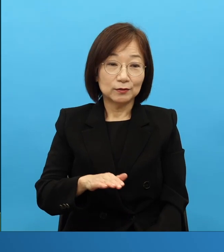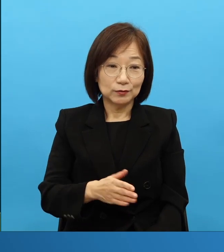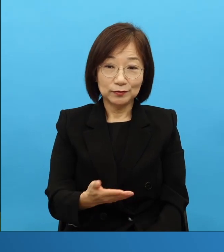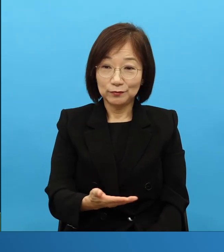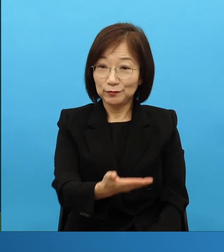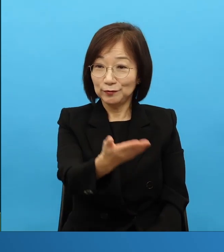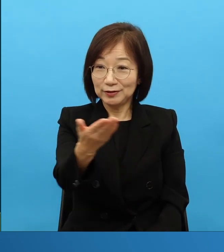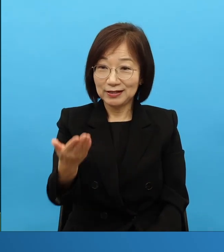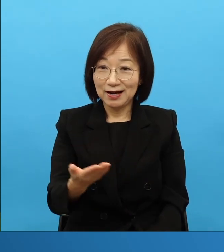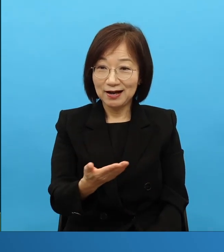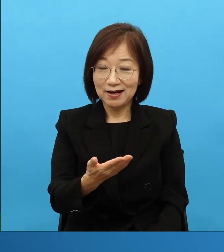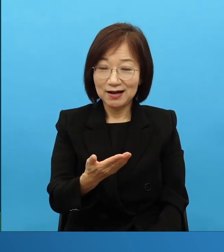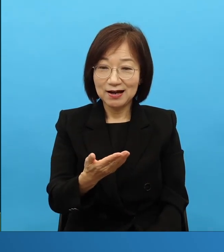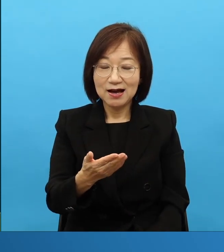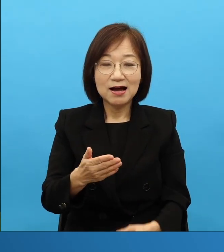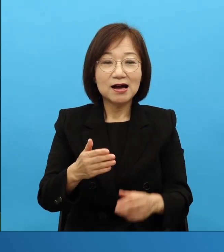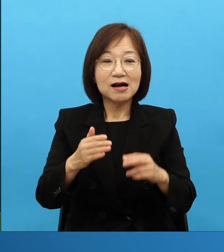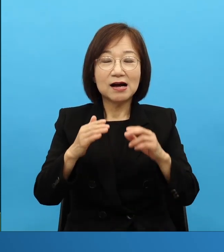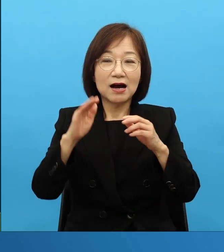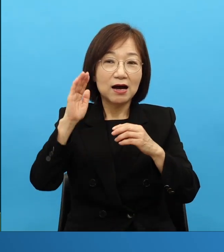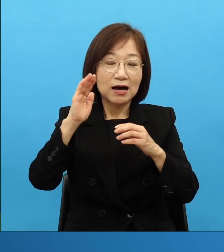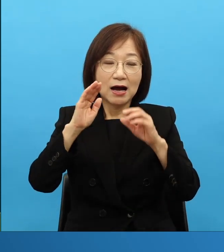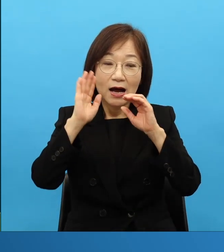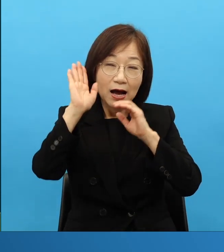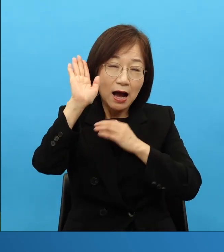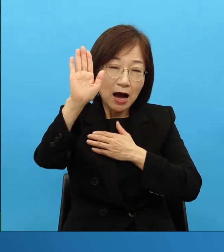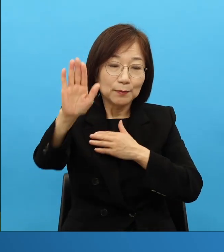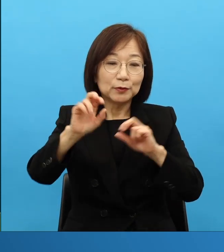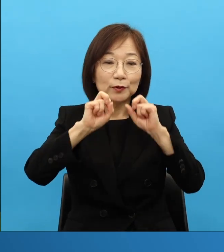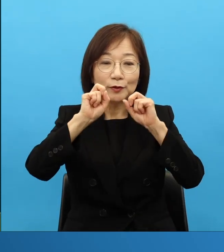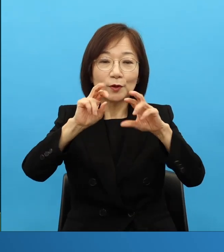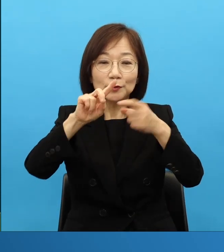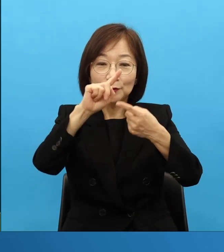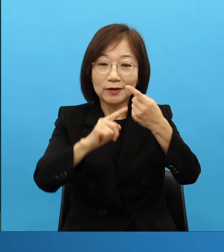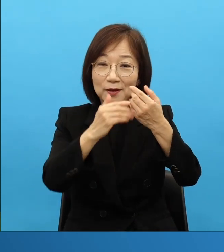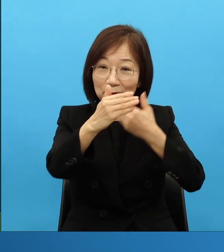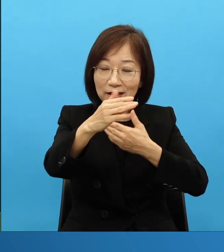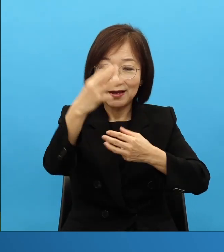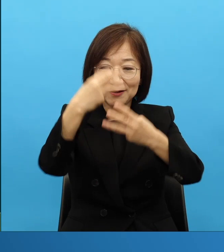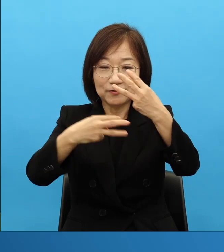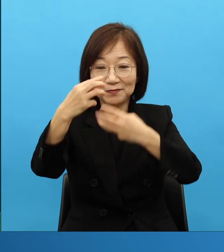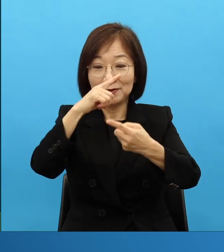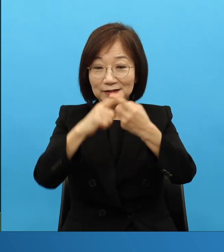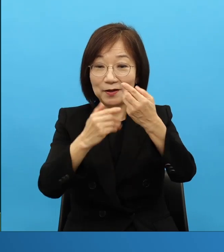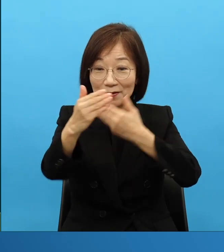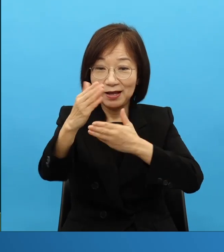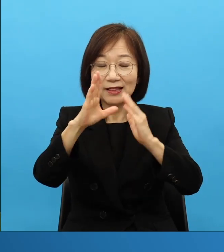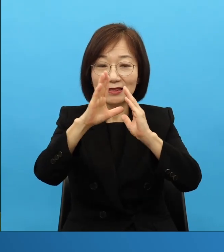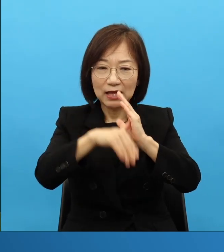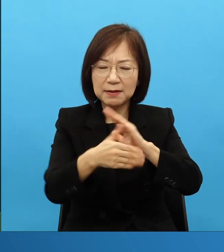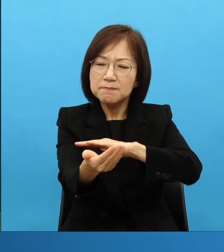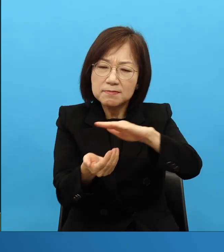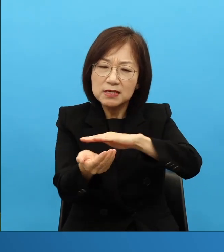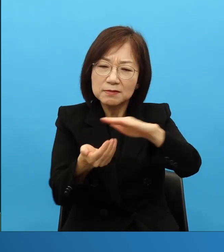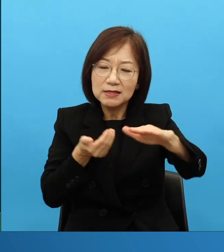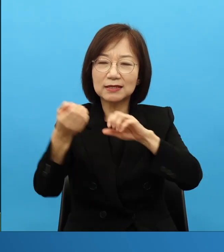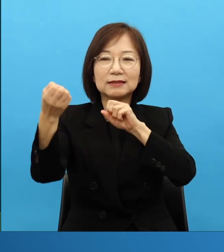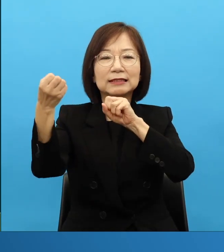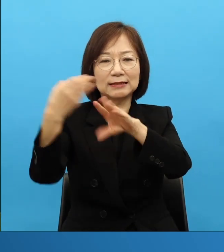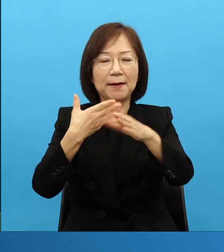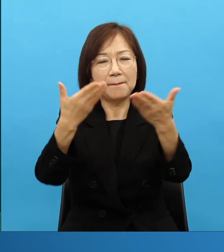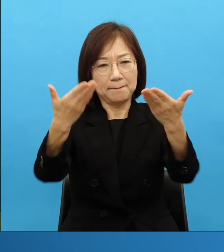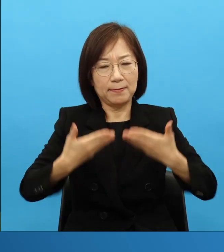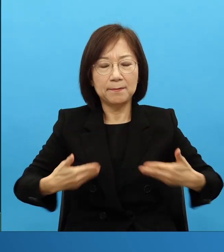지금 대회가 왔단 말이에요. 선교대회다. 앞으로 렘다 귀중합니다. 그러면 내가 그 응답을 받을 수 있어야 돼요. We have very